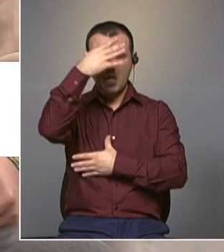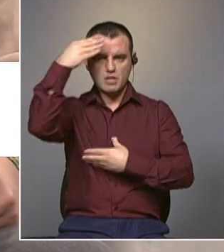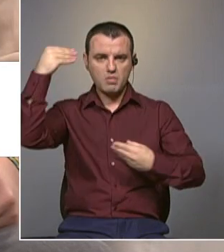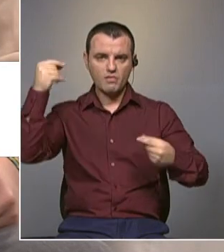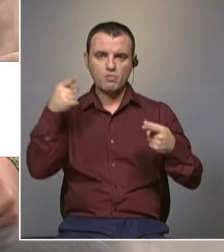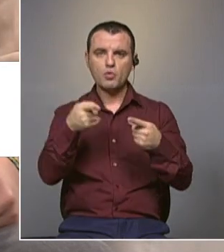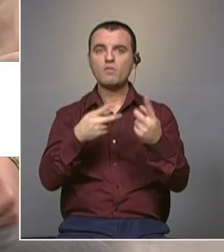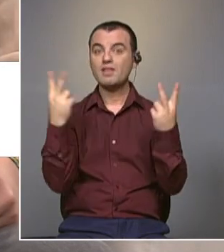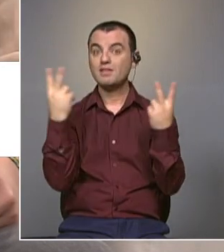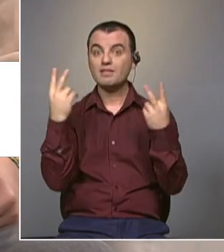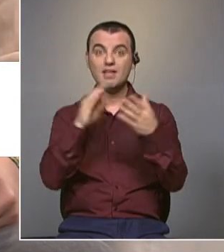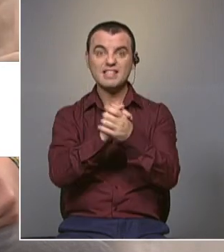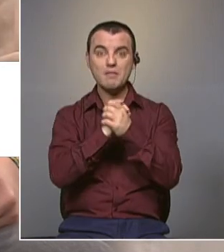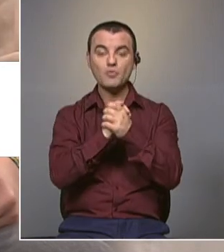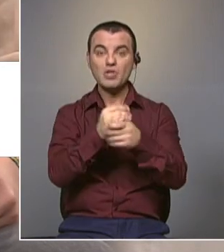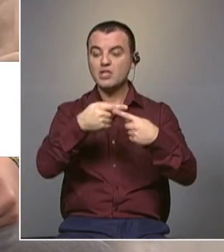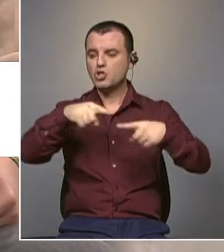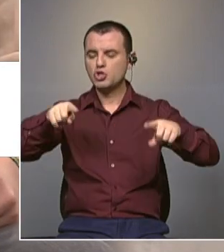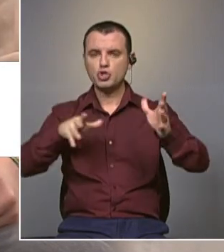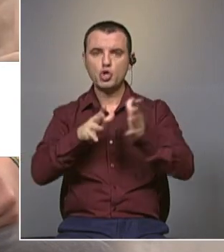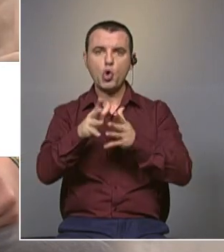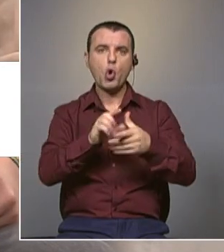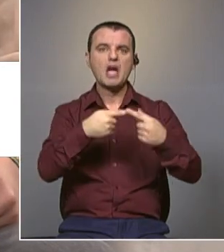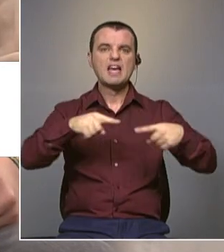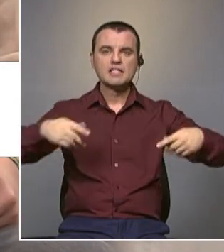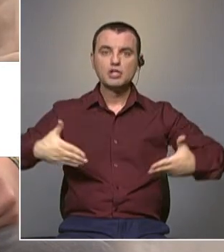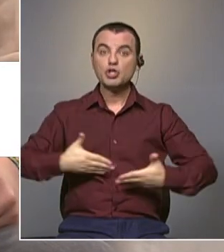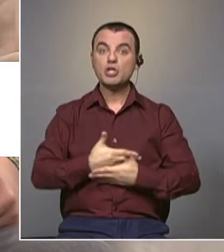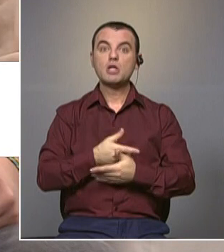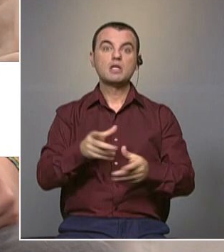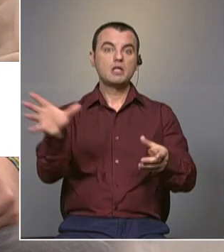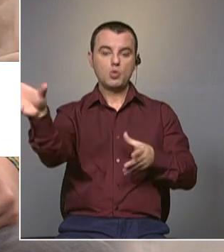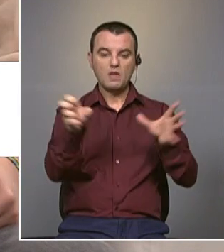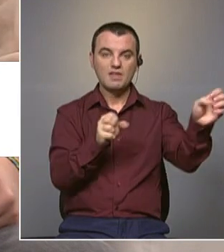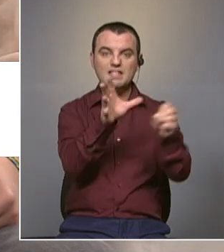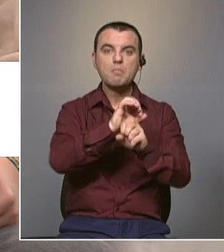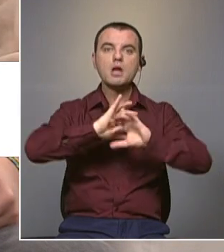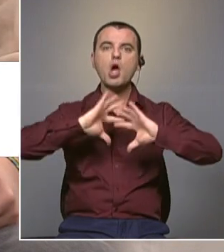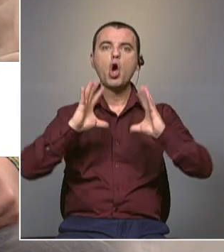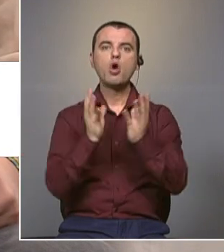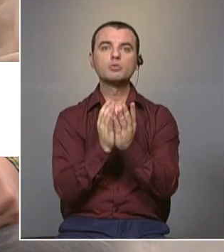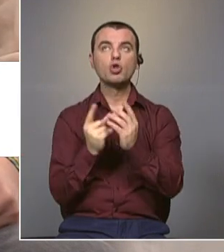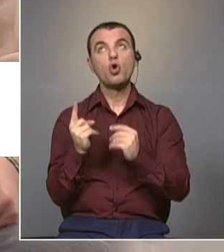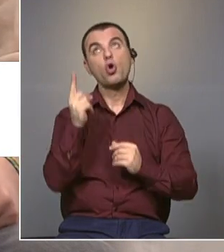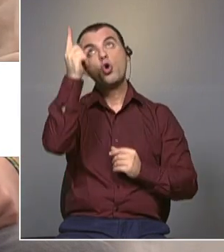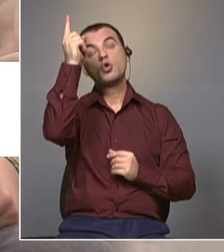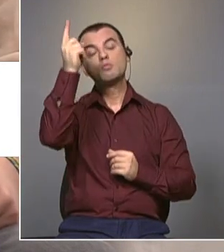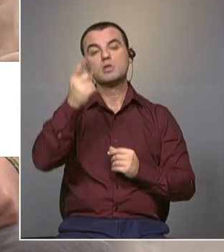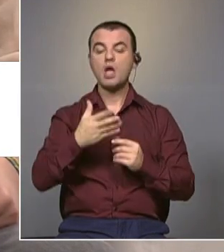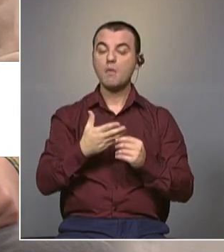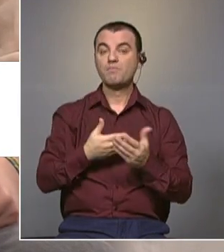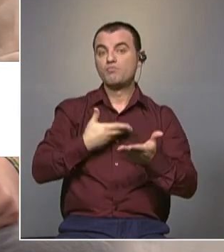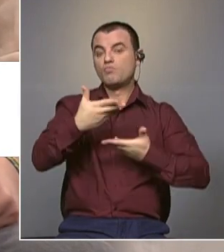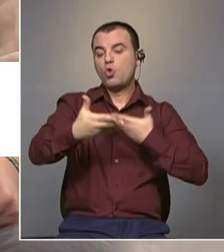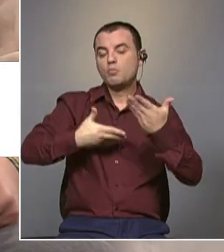с различни хора, с различни интереси, но да ви събира това общото космоса и да общувате на различен език,